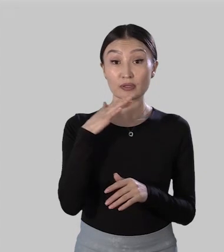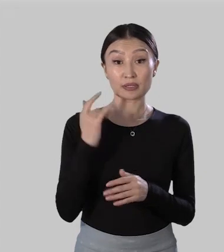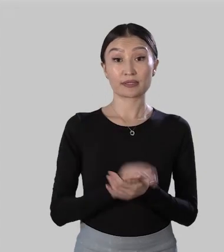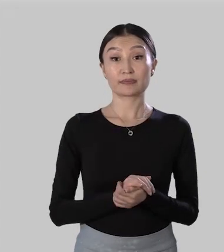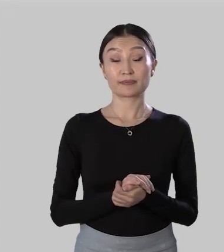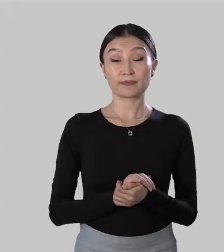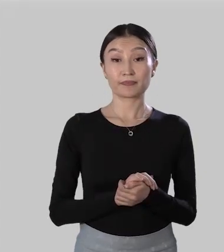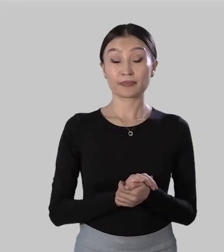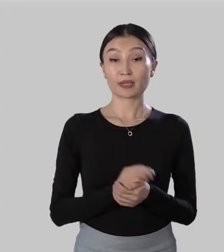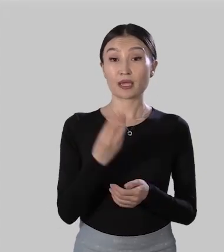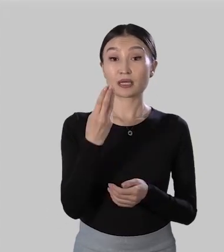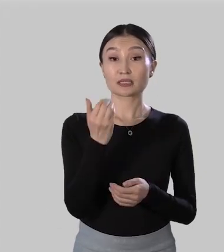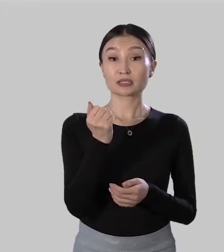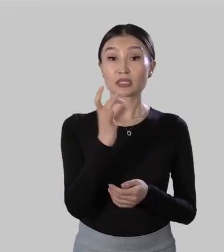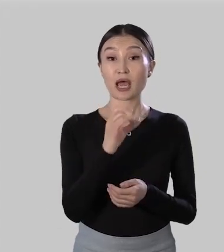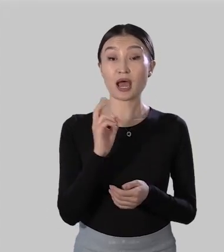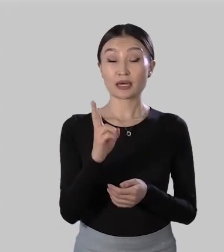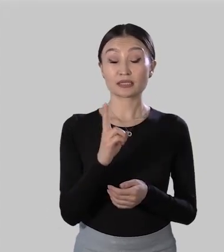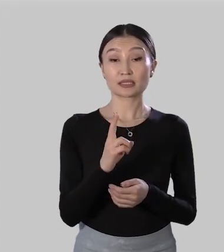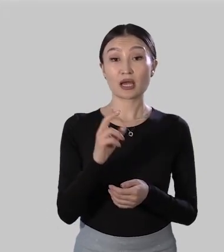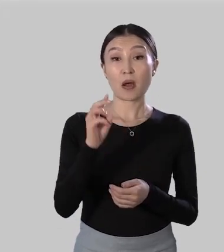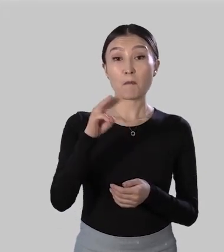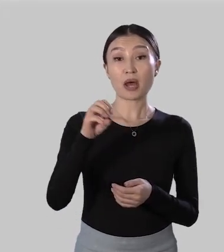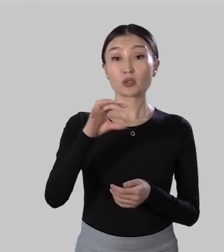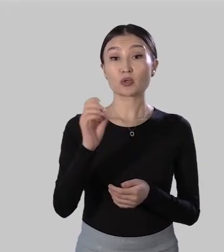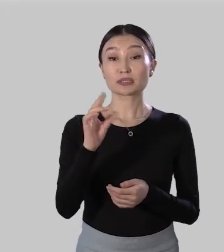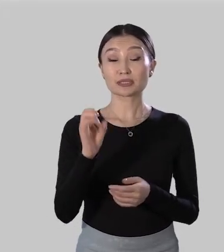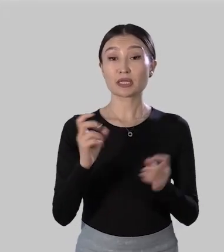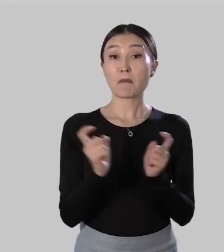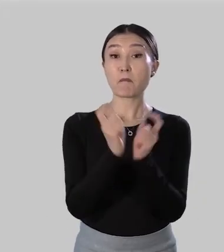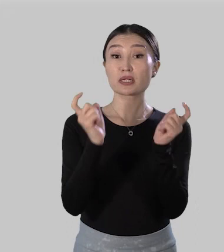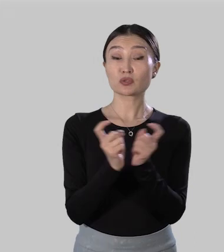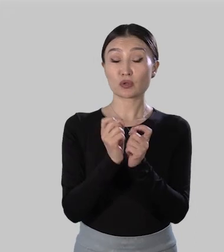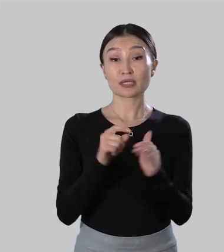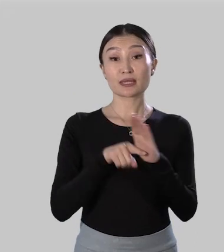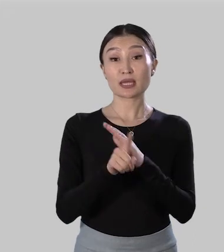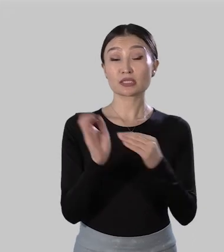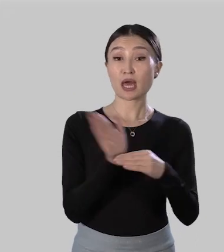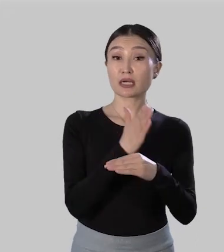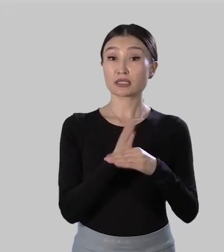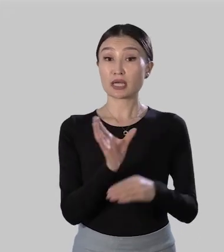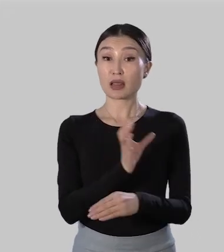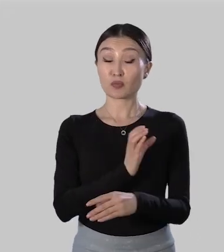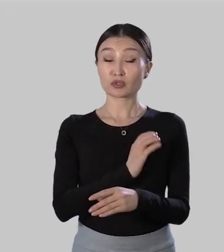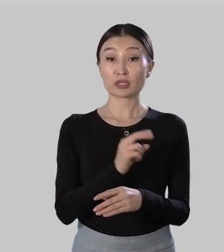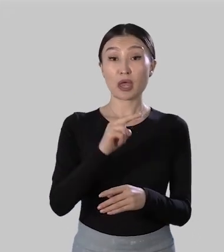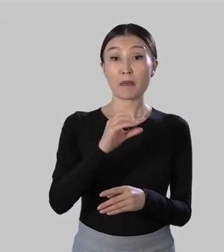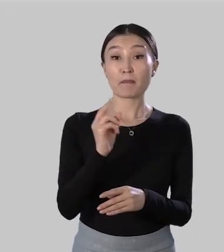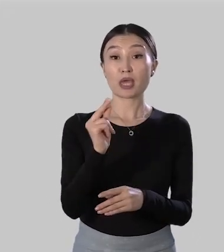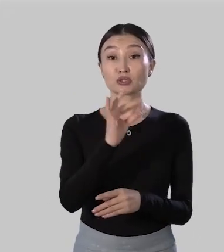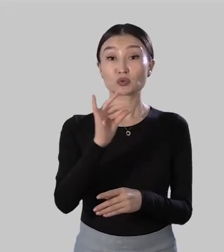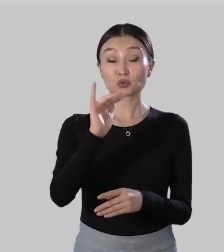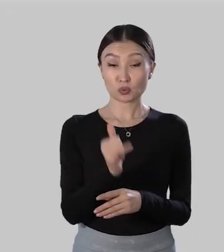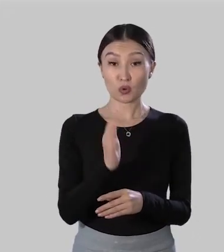колено. Шарик с Матроскиным поссорились. Начинают раздел имущества. Скоро печку